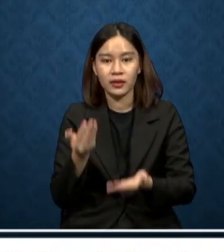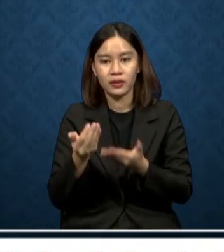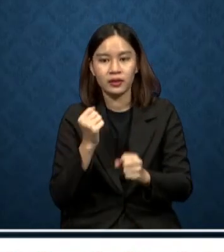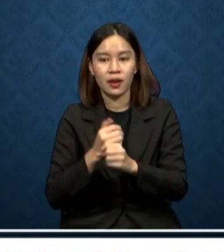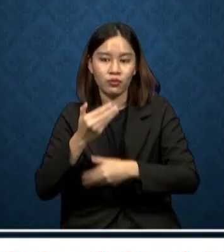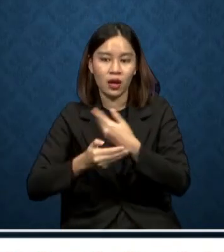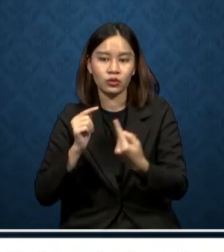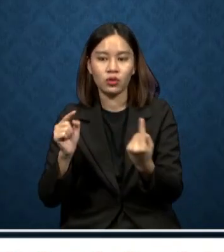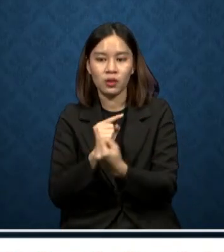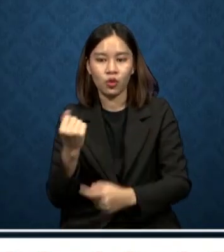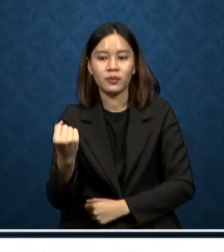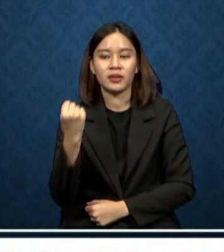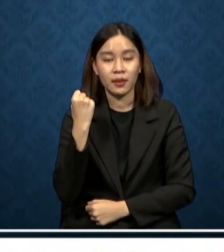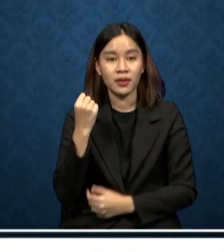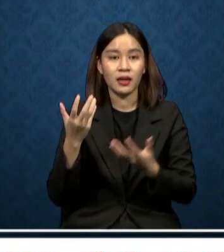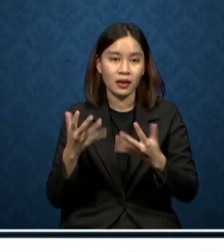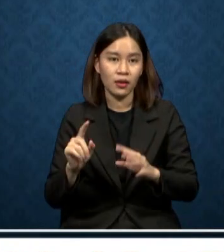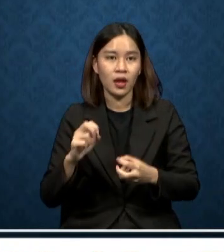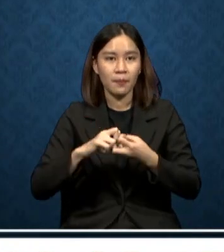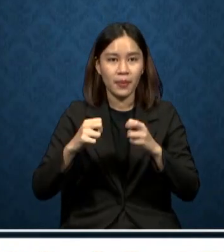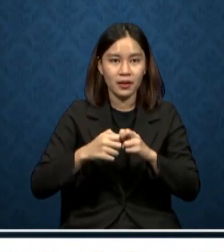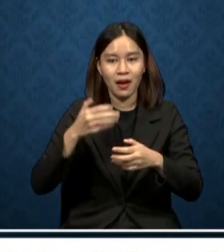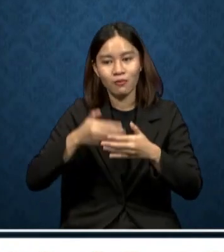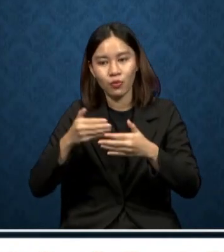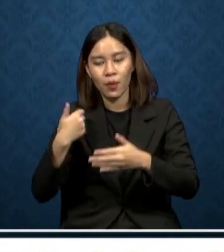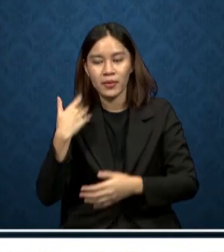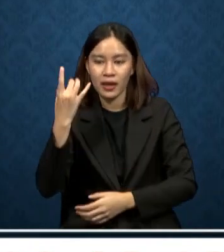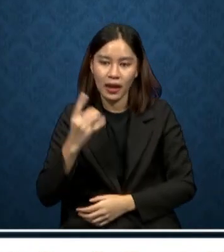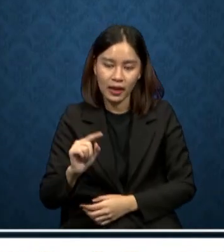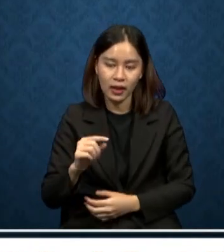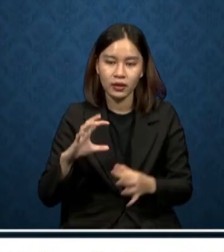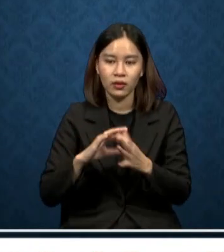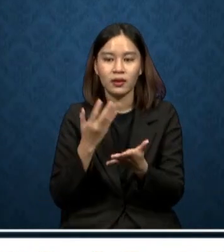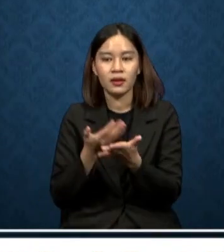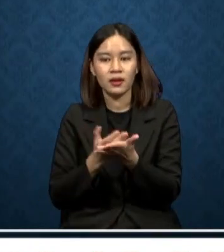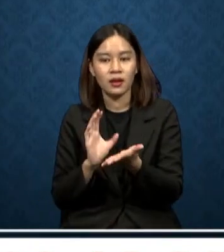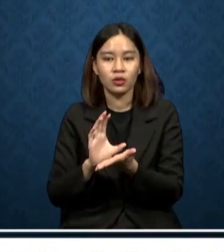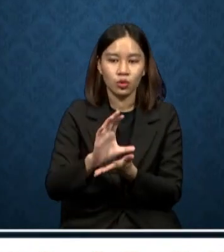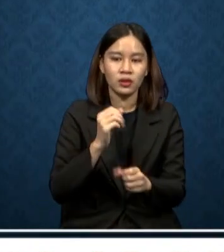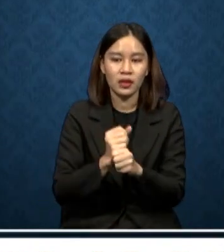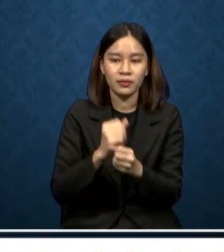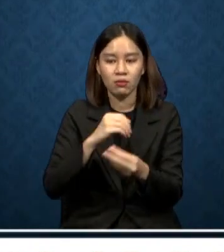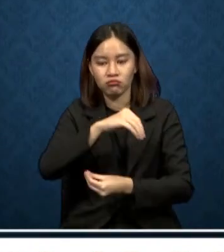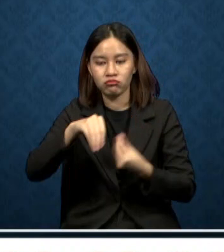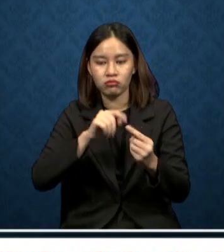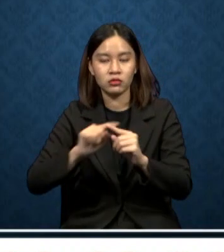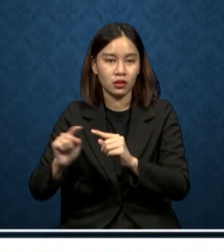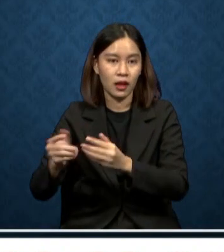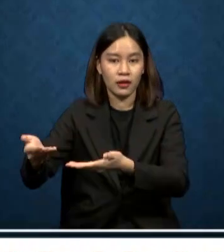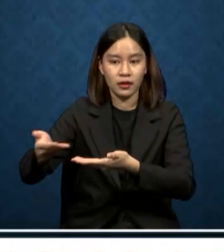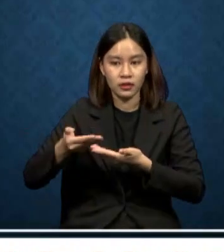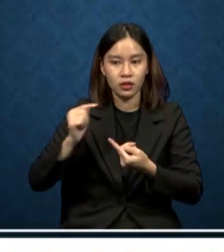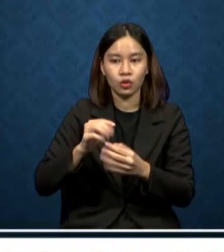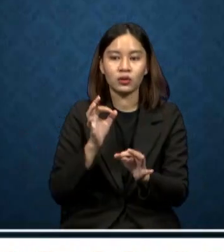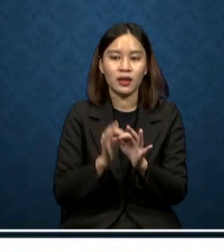คิเพสัคมซึ่เข็แ็งแลวก็ดี มีปญหา หรอต้การใช้เงินทุนในการเมองกจการ เราก็ได้เชิญ 5.